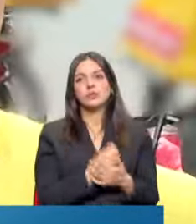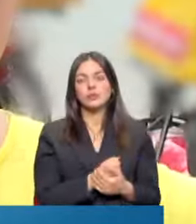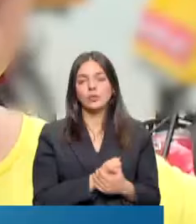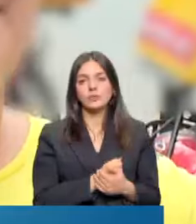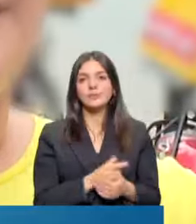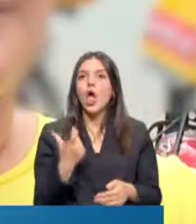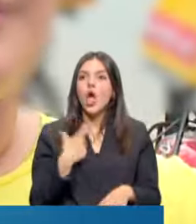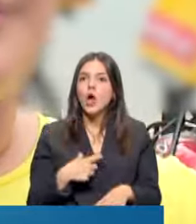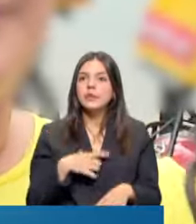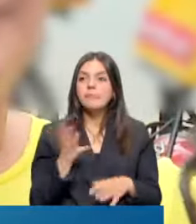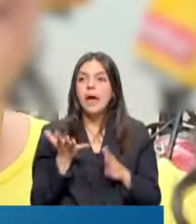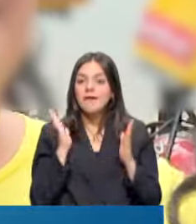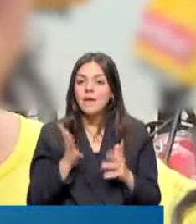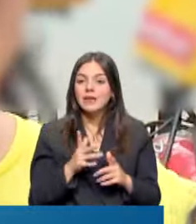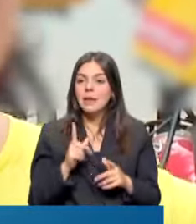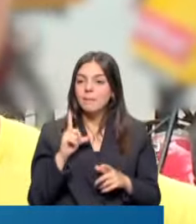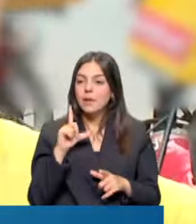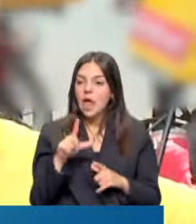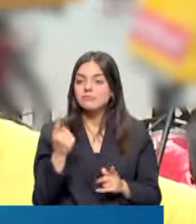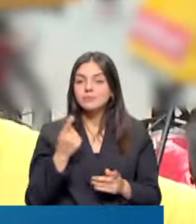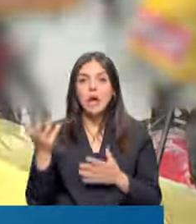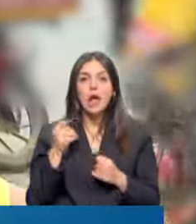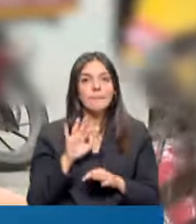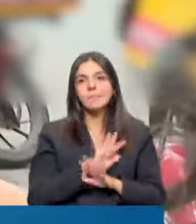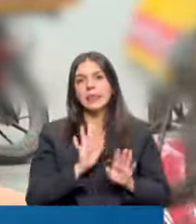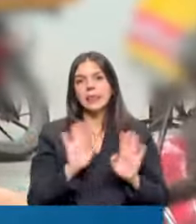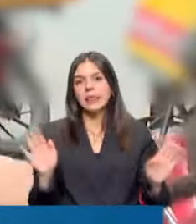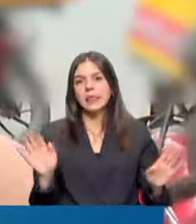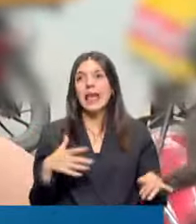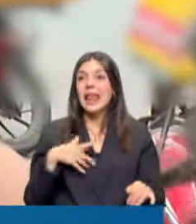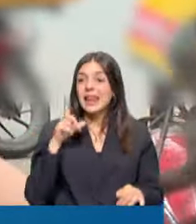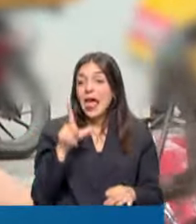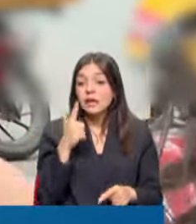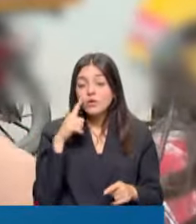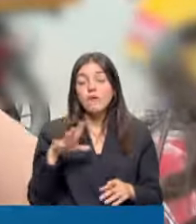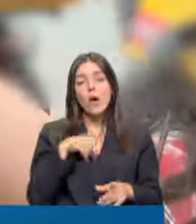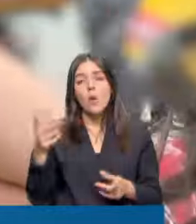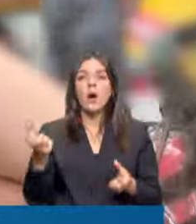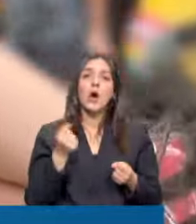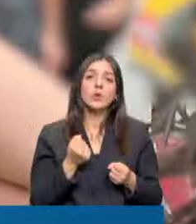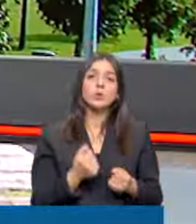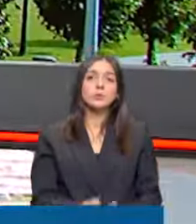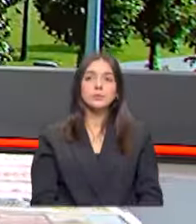hani ekstra böyle bir şey alayım edeyim olayı bitti bence. İhtiyaca dayalı bir şekilde olmaya başladı.